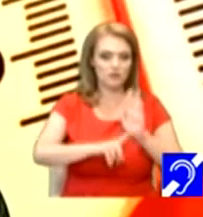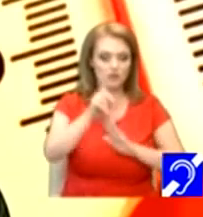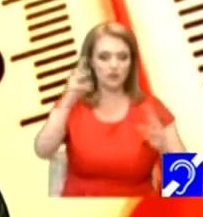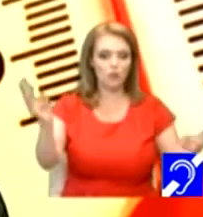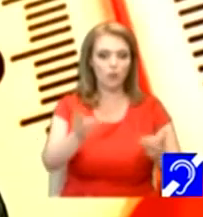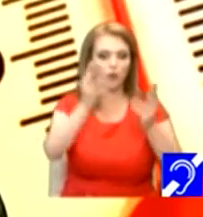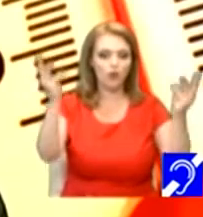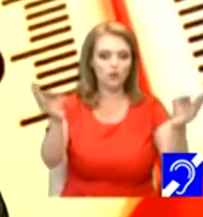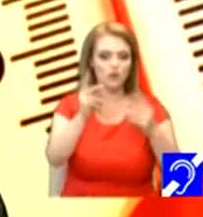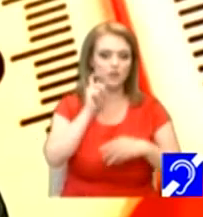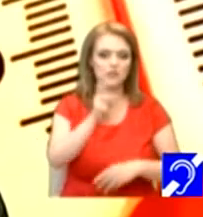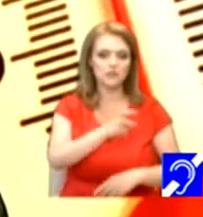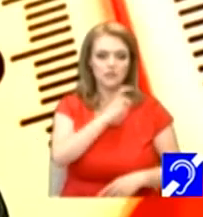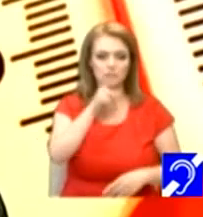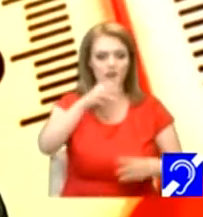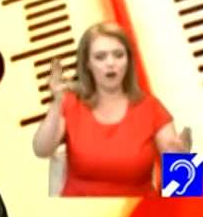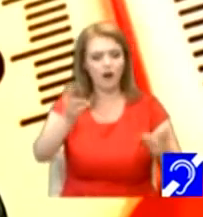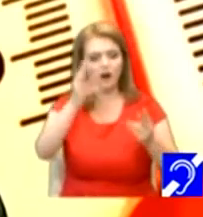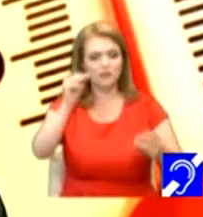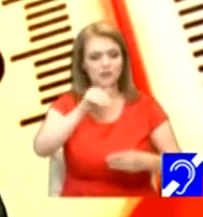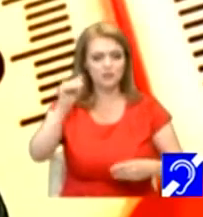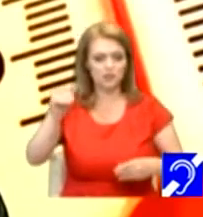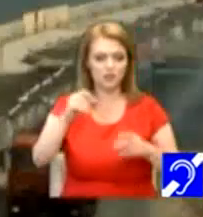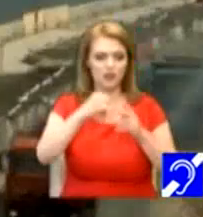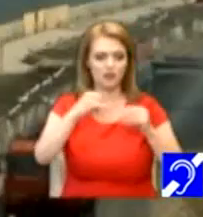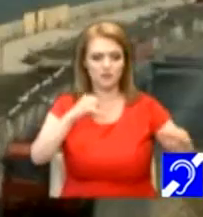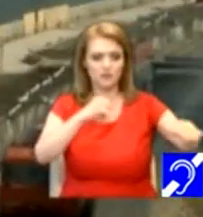Siberia, unde ard mii de hectare de vegetație.